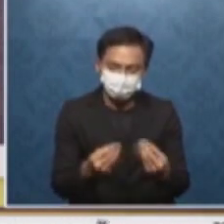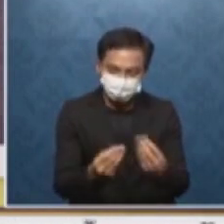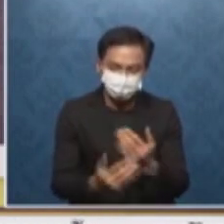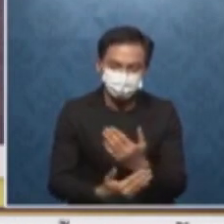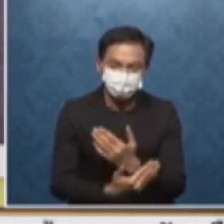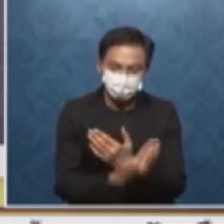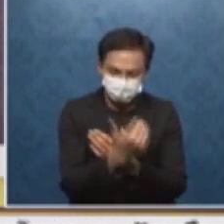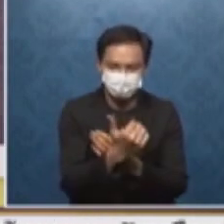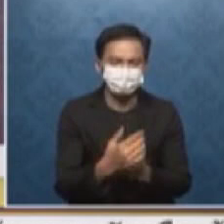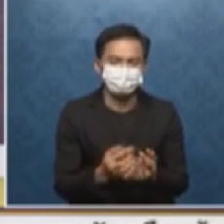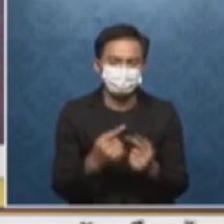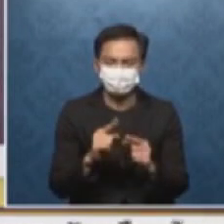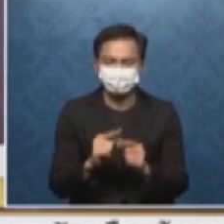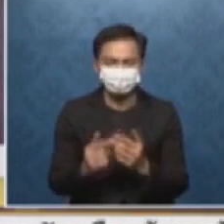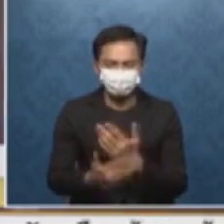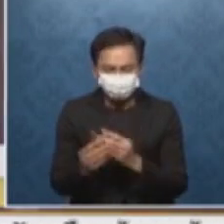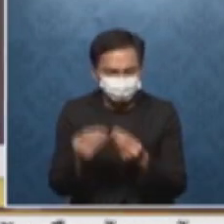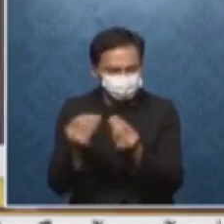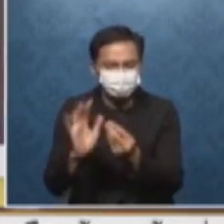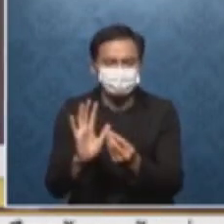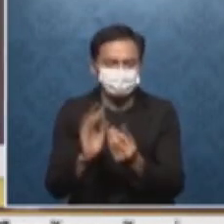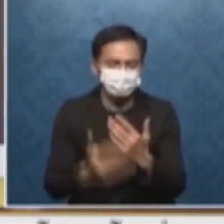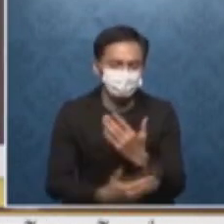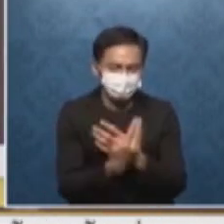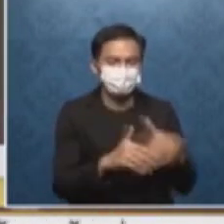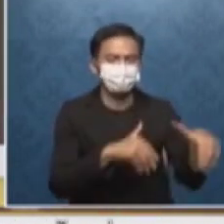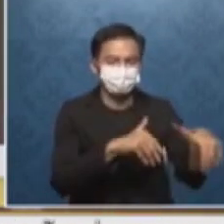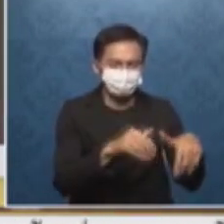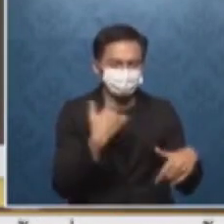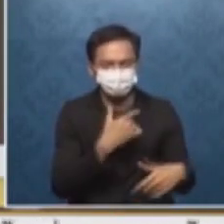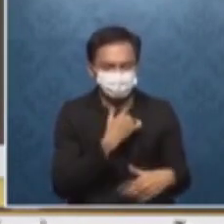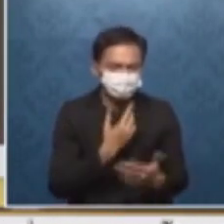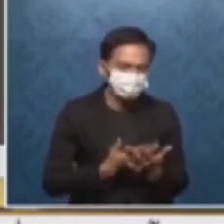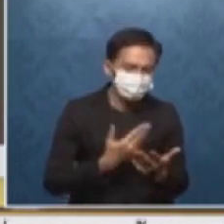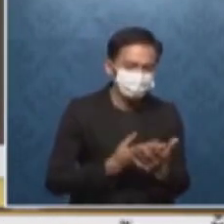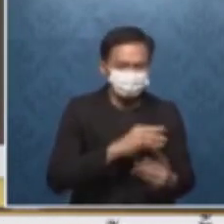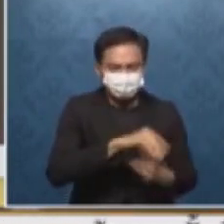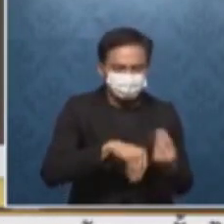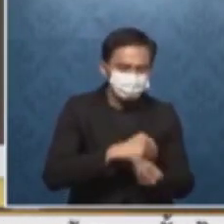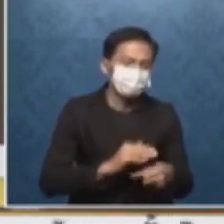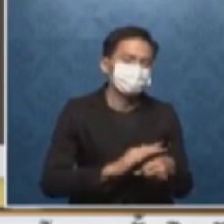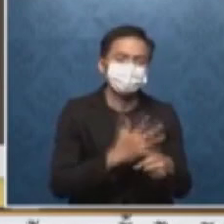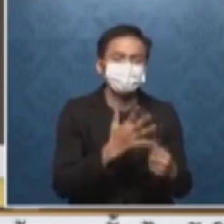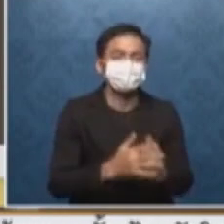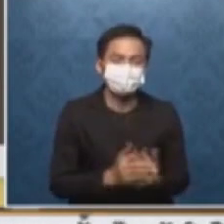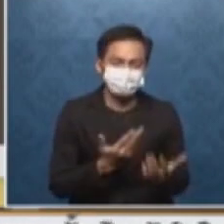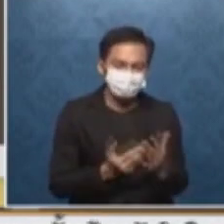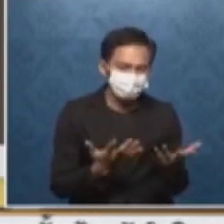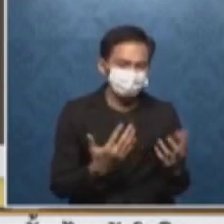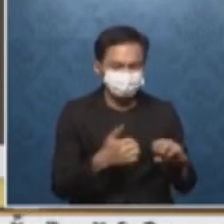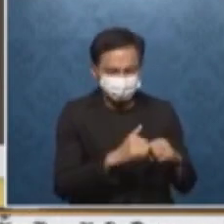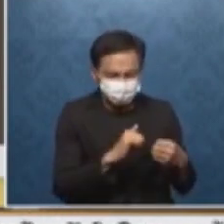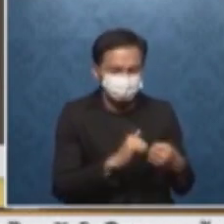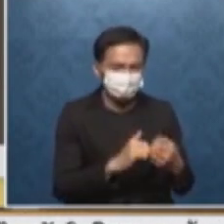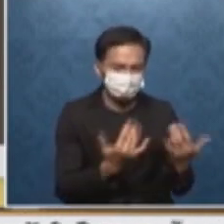แต่ไม่ได้เห็นแก่ท่านเดี๋ยวผมเห็นแก่พี่น้องประชาชนคนที่เขากำลังหิวกำลังอดกำลังอยากกำลังต้องเผชิญอยู่กับภาวะ